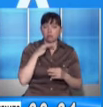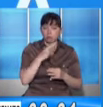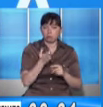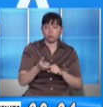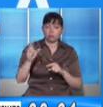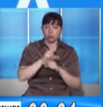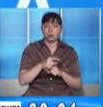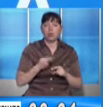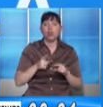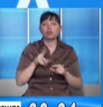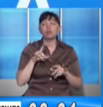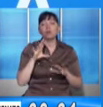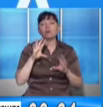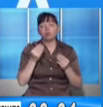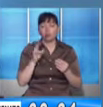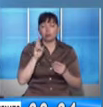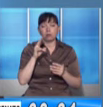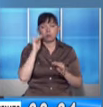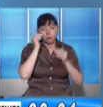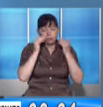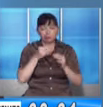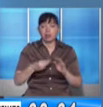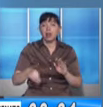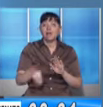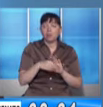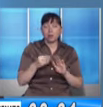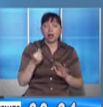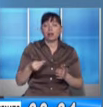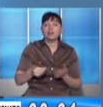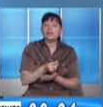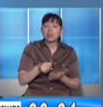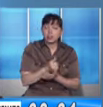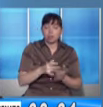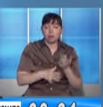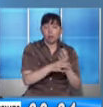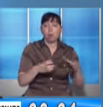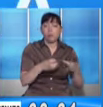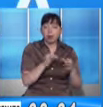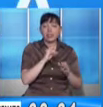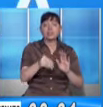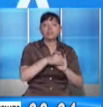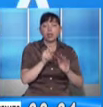practică finanțările obscure și mita ca mijloc pentru accedere la putere.